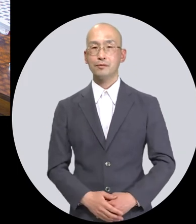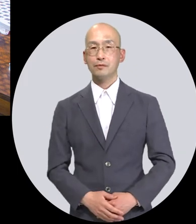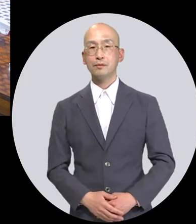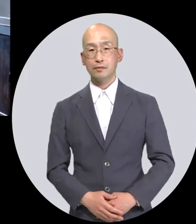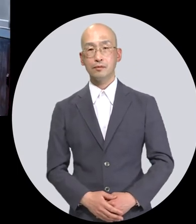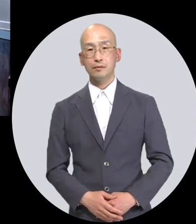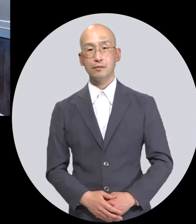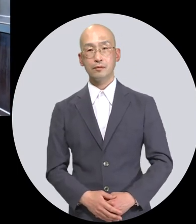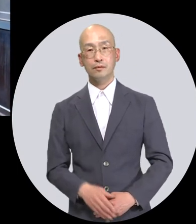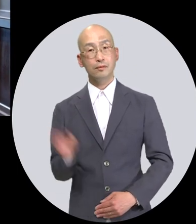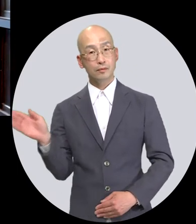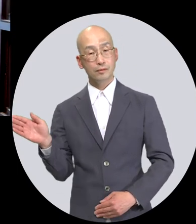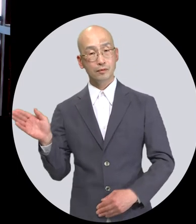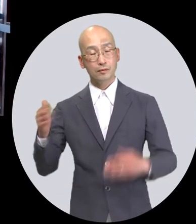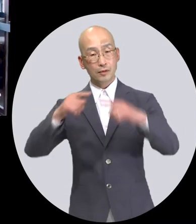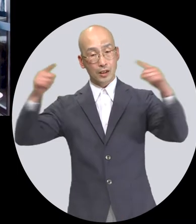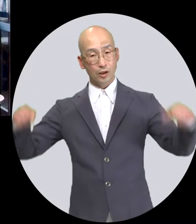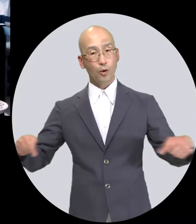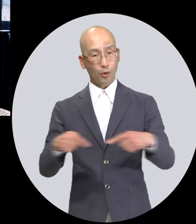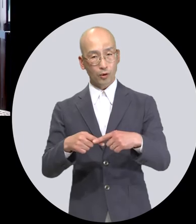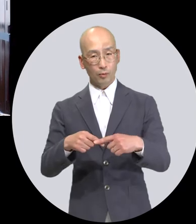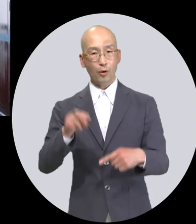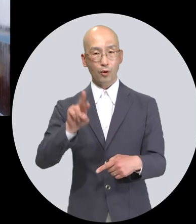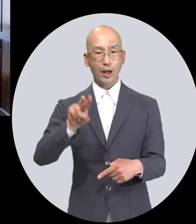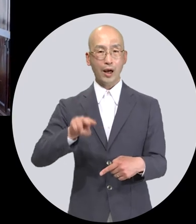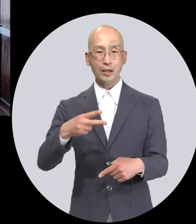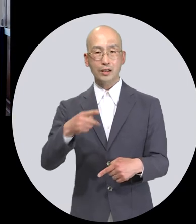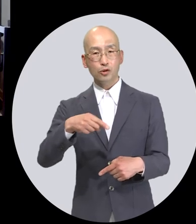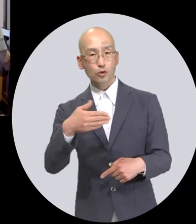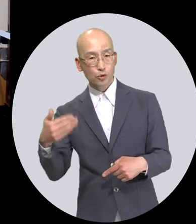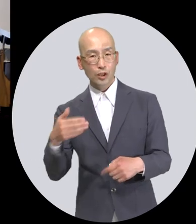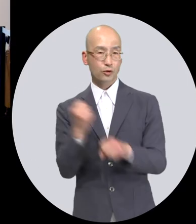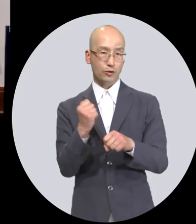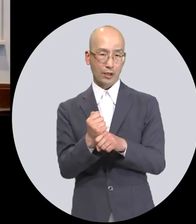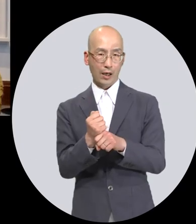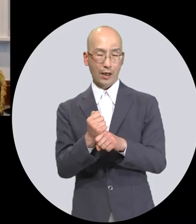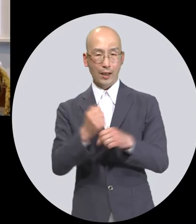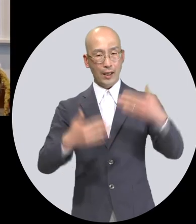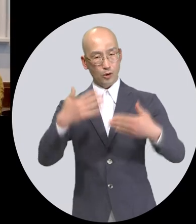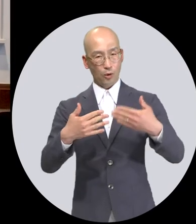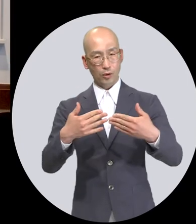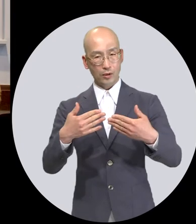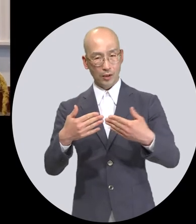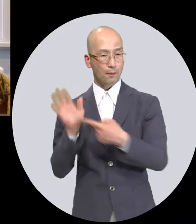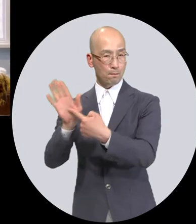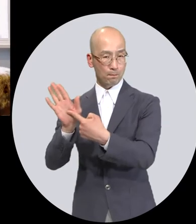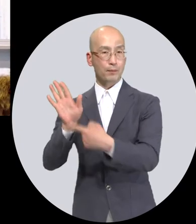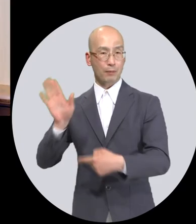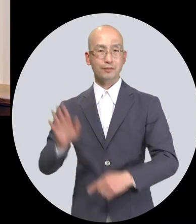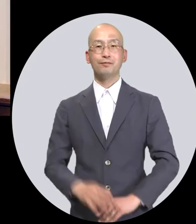し、でここには、ラーニングで作ったいろいろな映像が流れています